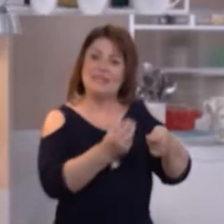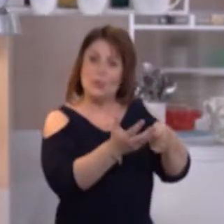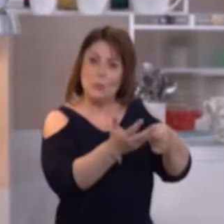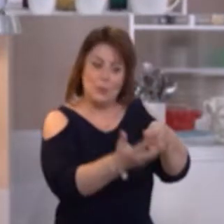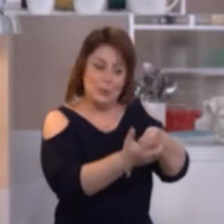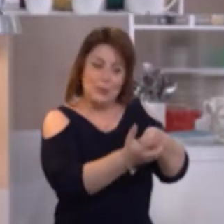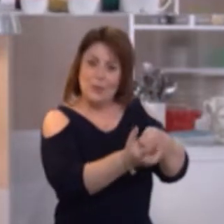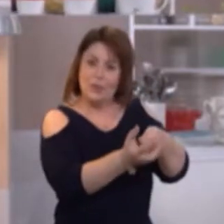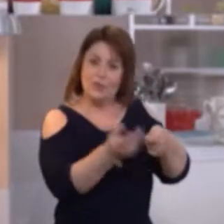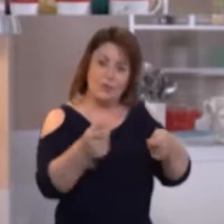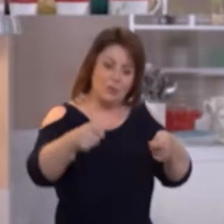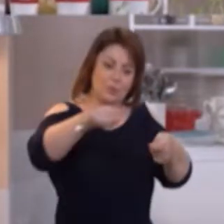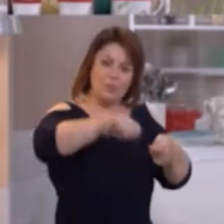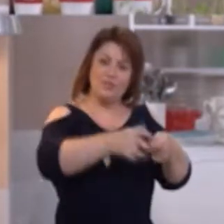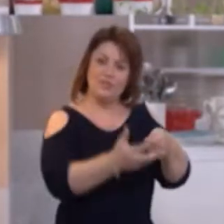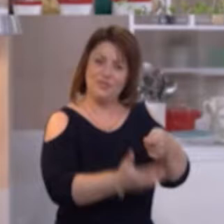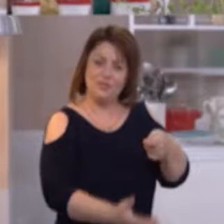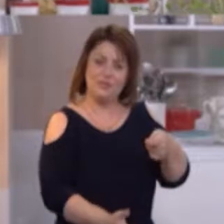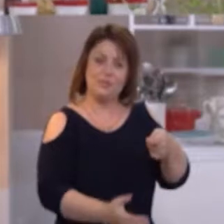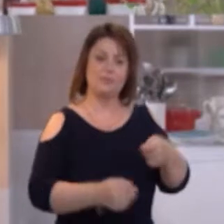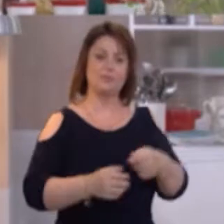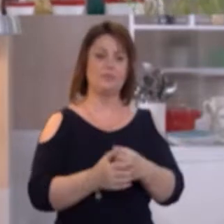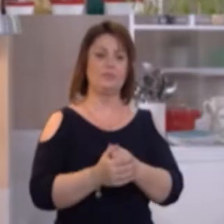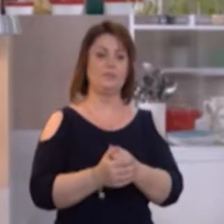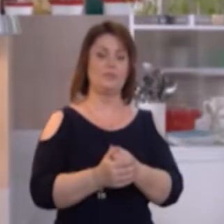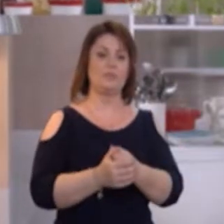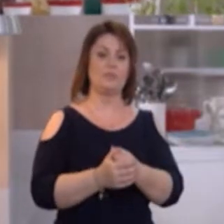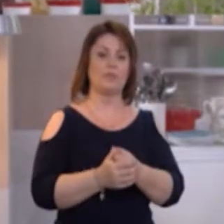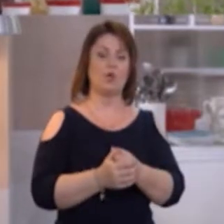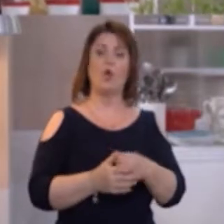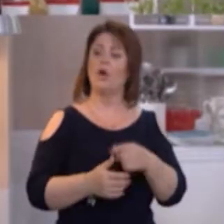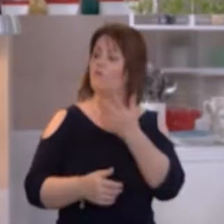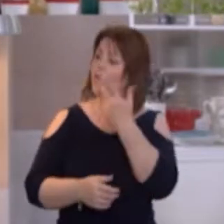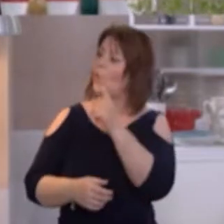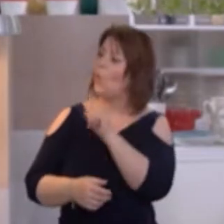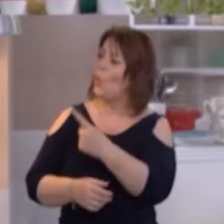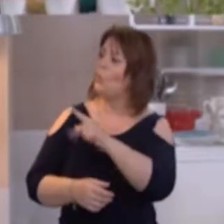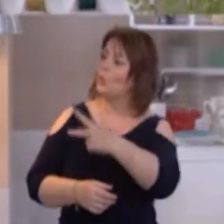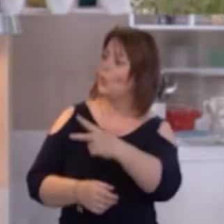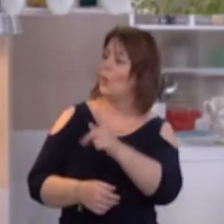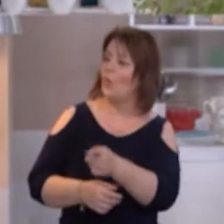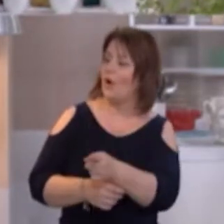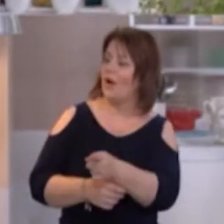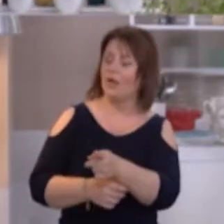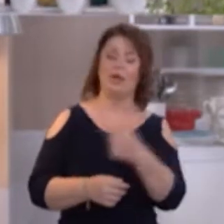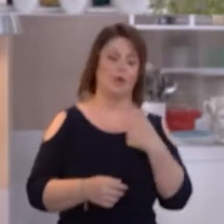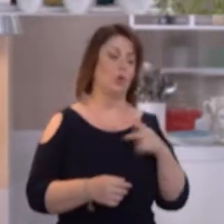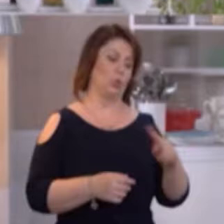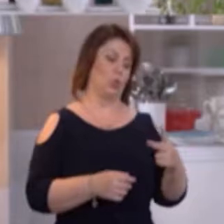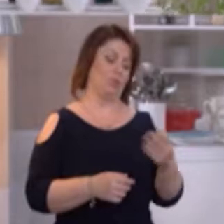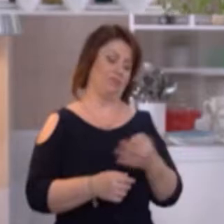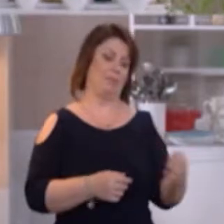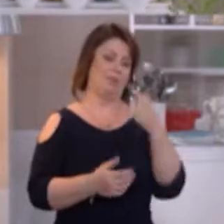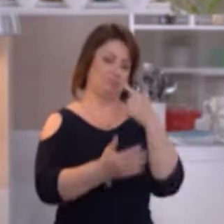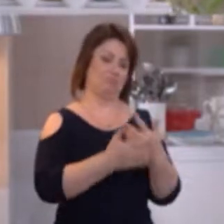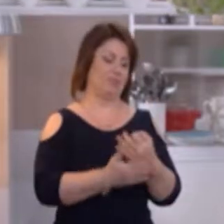normalmente c'è il passino. Eccolo, ecco, guarda. Quanti ne vuoi? Numero uno, numero due? Sì. Numero due. Numero due, va